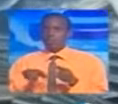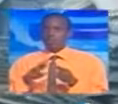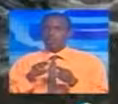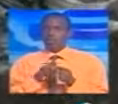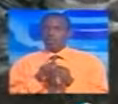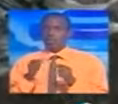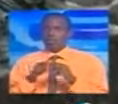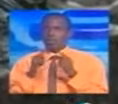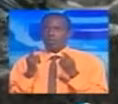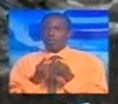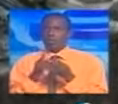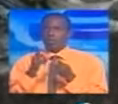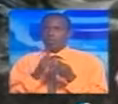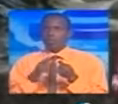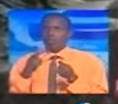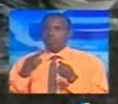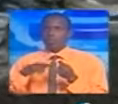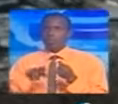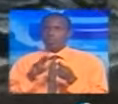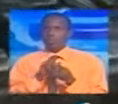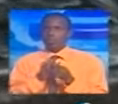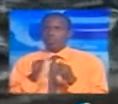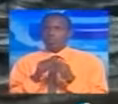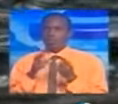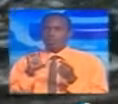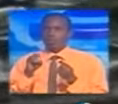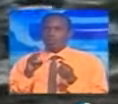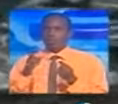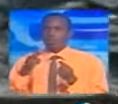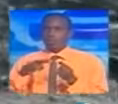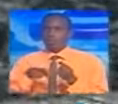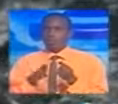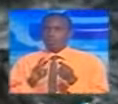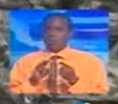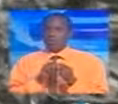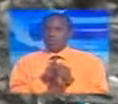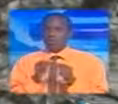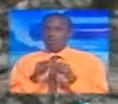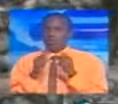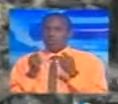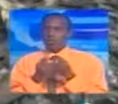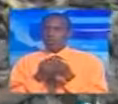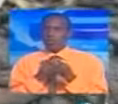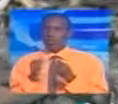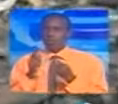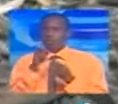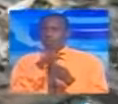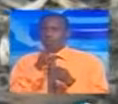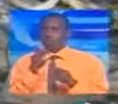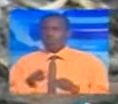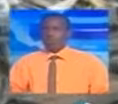rapidement en détruisant pour donc dans le premier bilan plus de 50 maisons, tous en planches et en